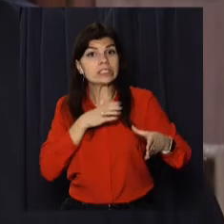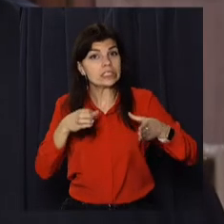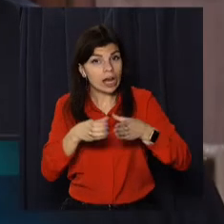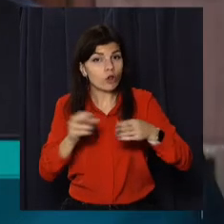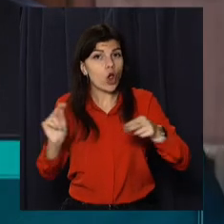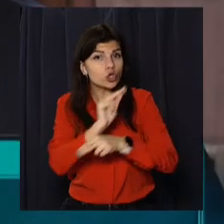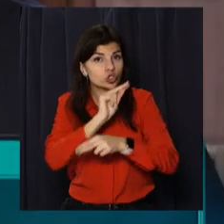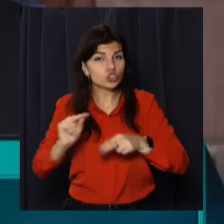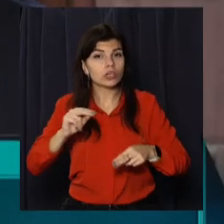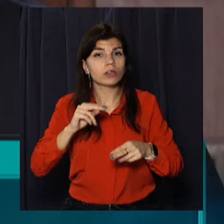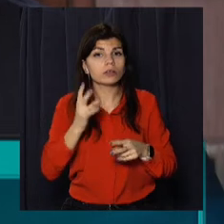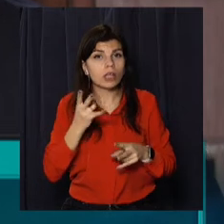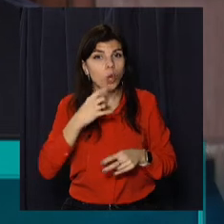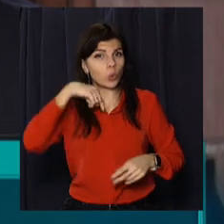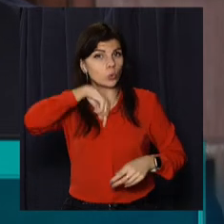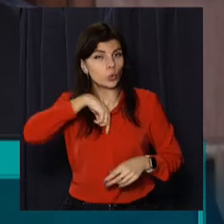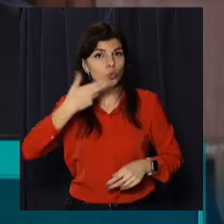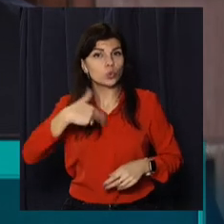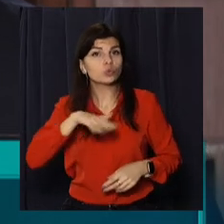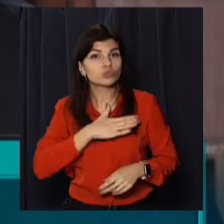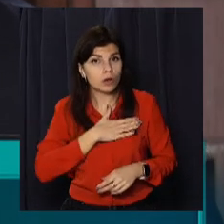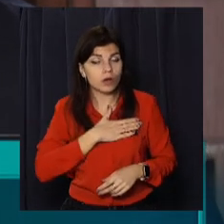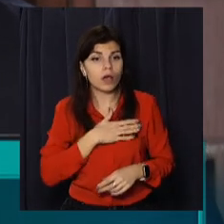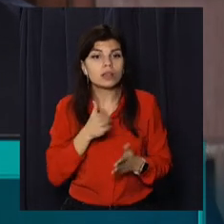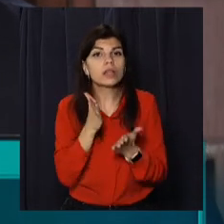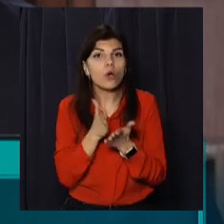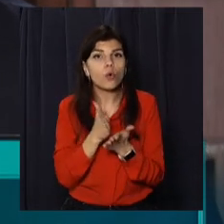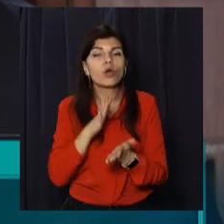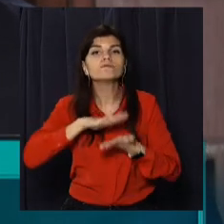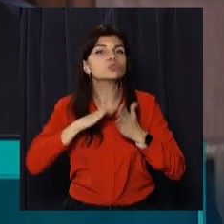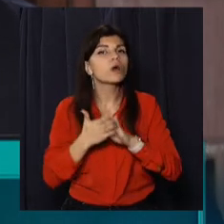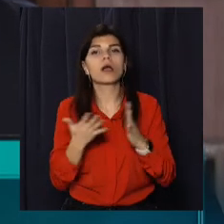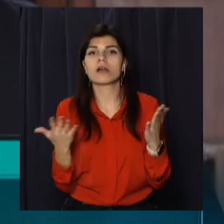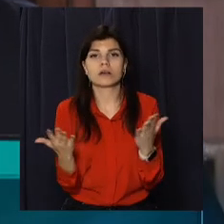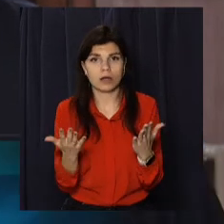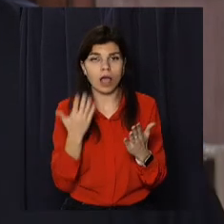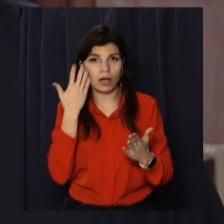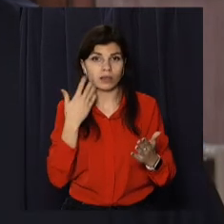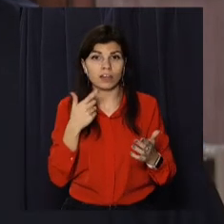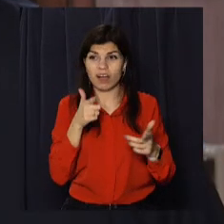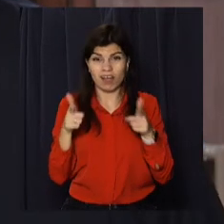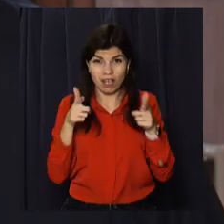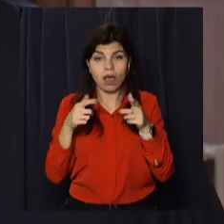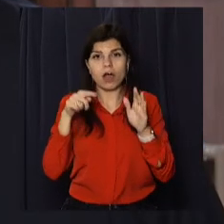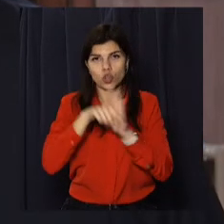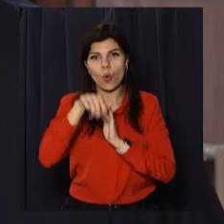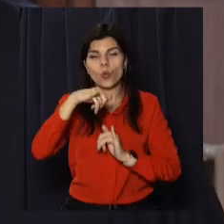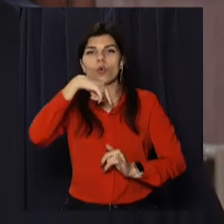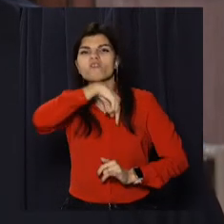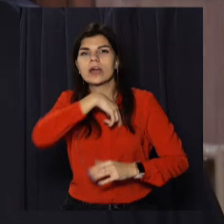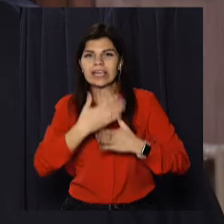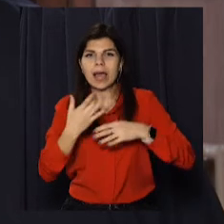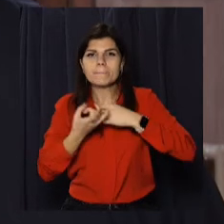Внутрішня составна чоловіка, його душа, знаходиться в стані грязі, вона